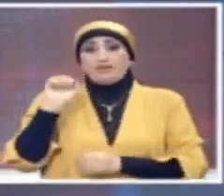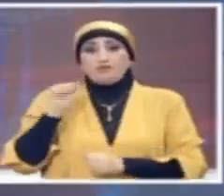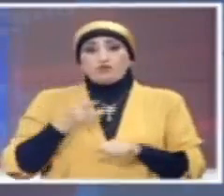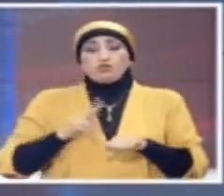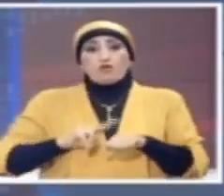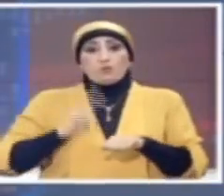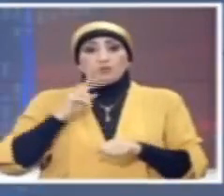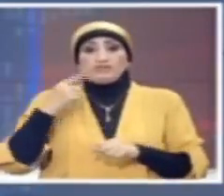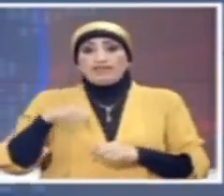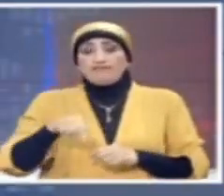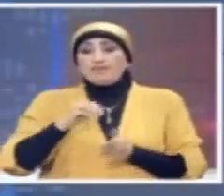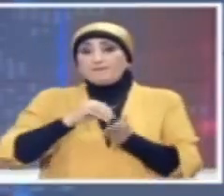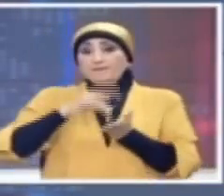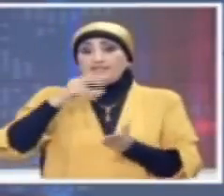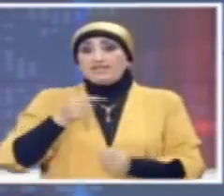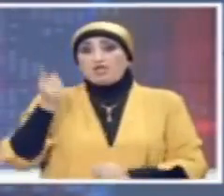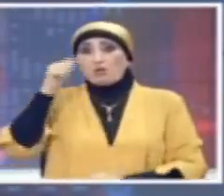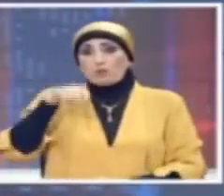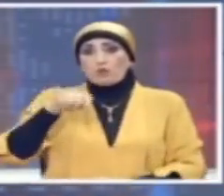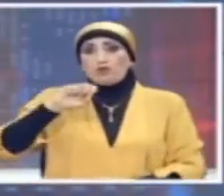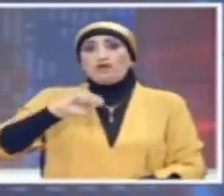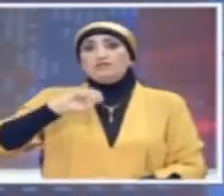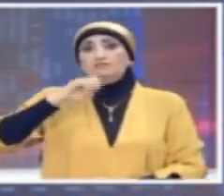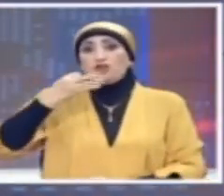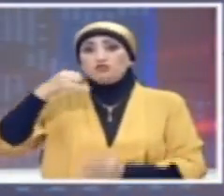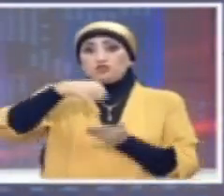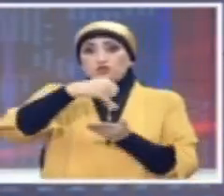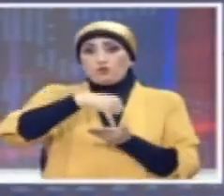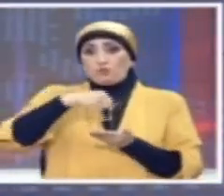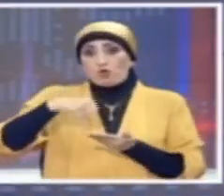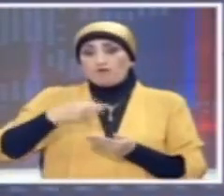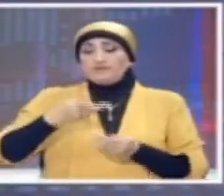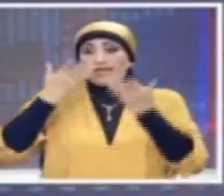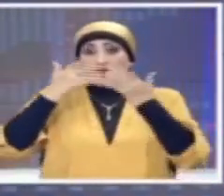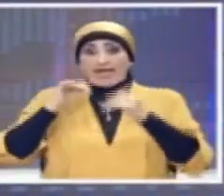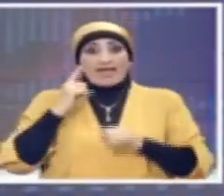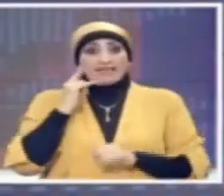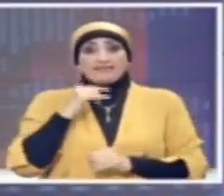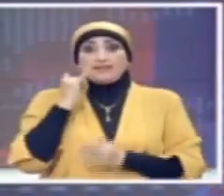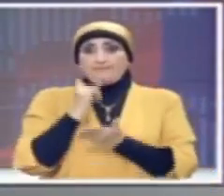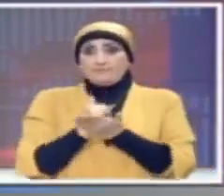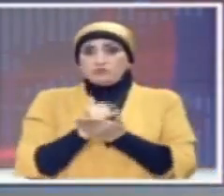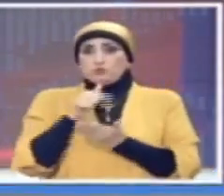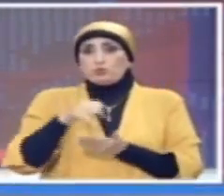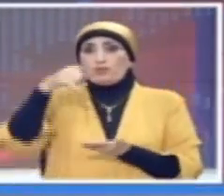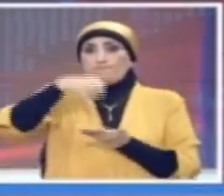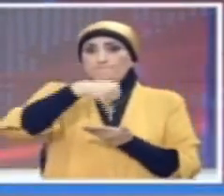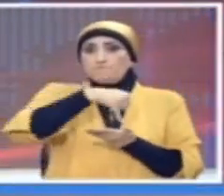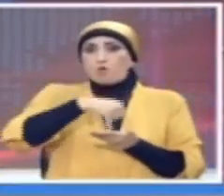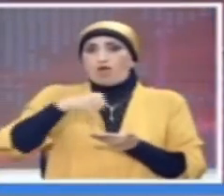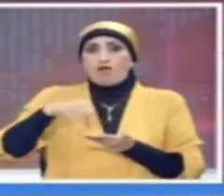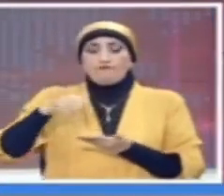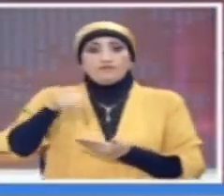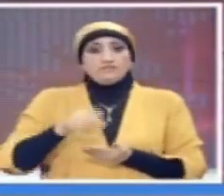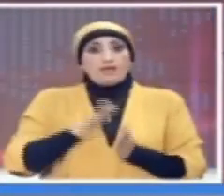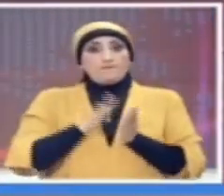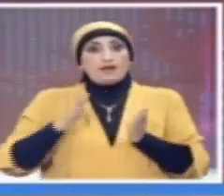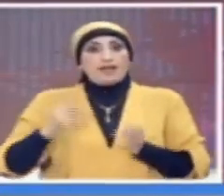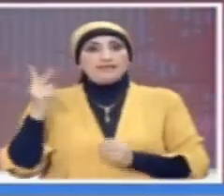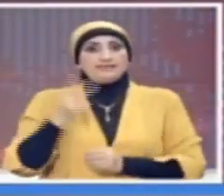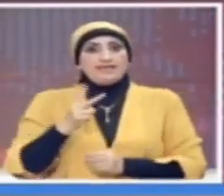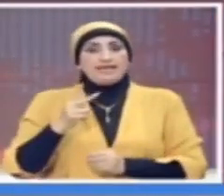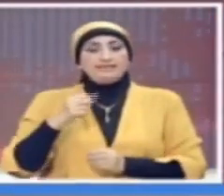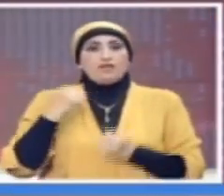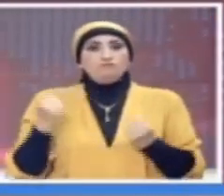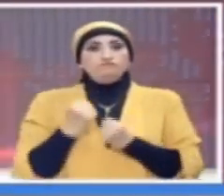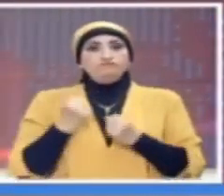النواب المقرر انطلاقها غدا في 13 محافظة، حيث أنهت الأجهزة التنفيذية في محافظات المرحلة